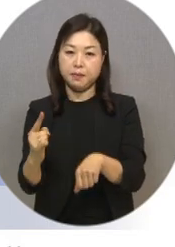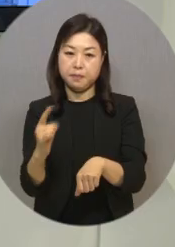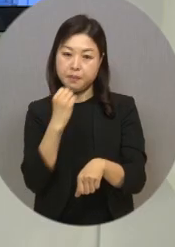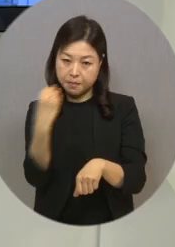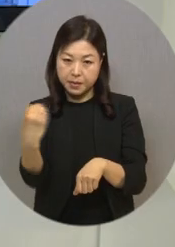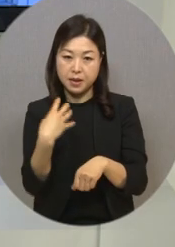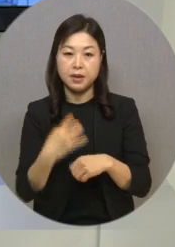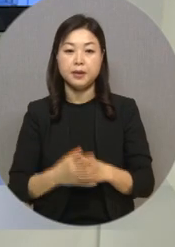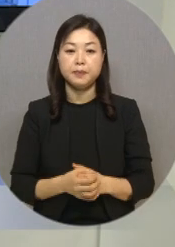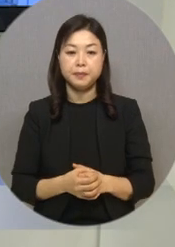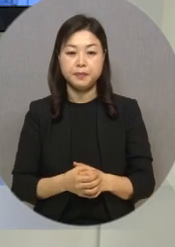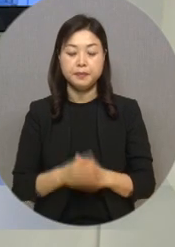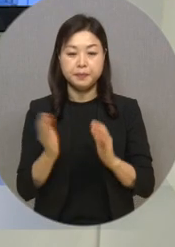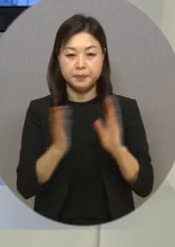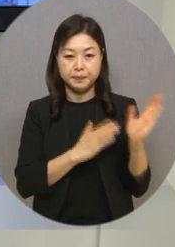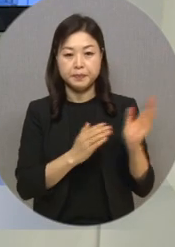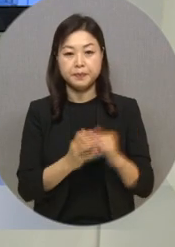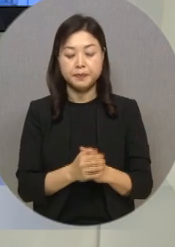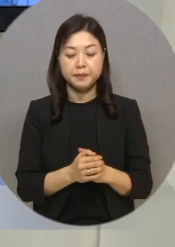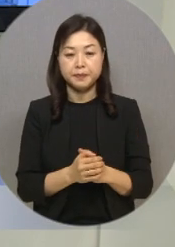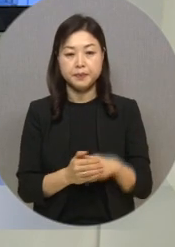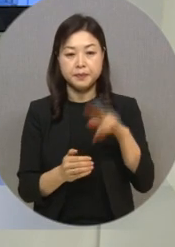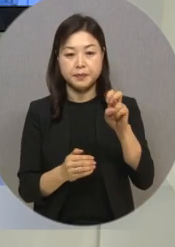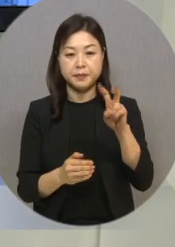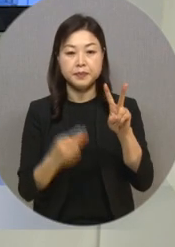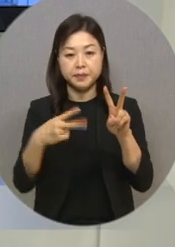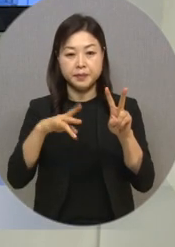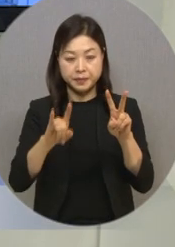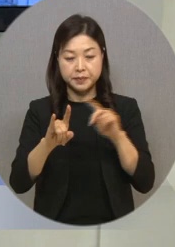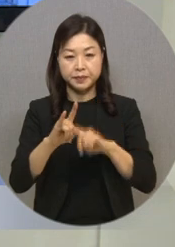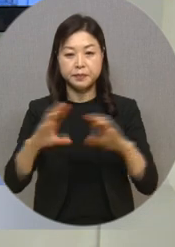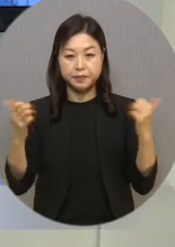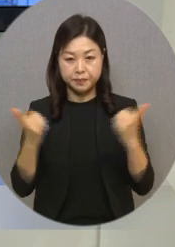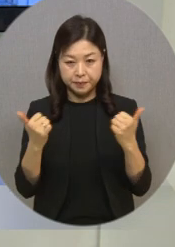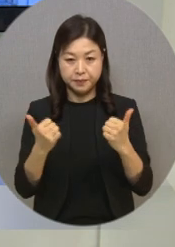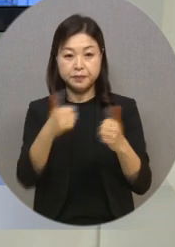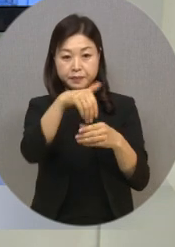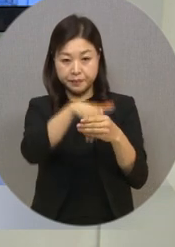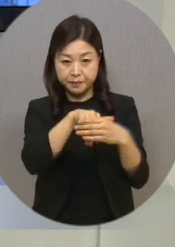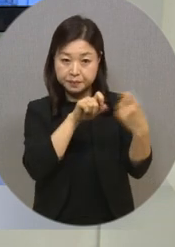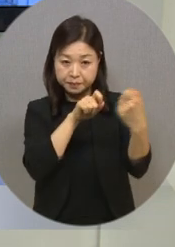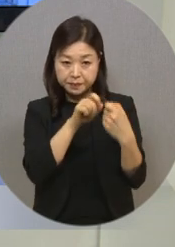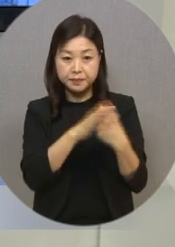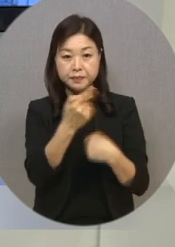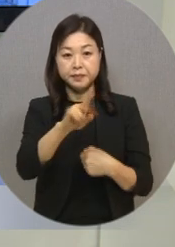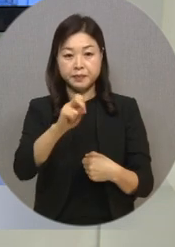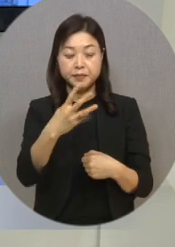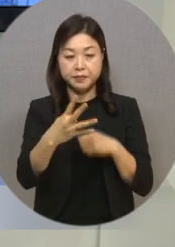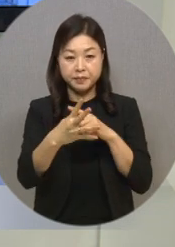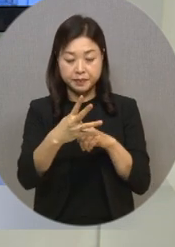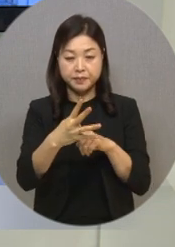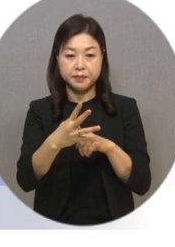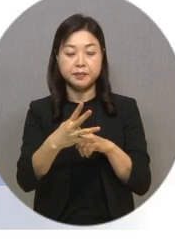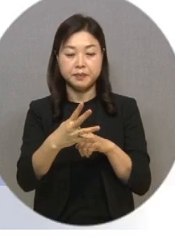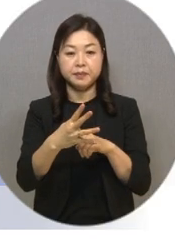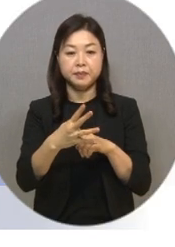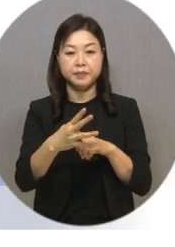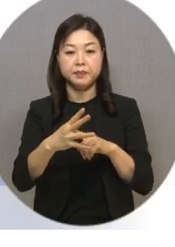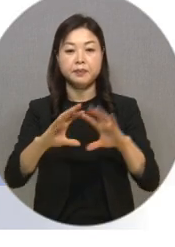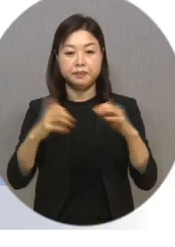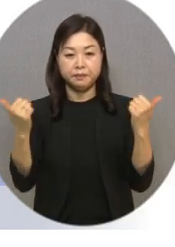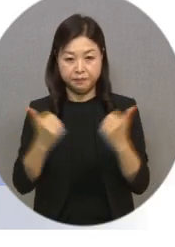말했습니다 다음 뉴스입니다 제 22대 국회의원 선거를 앞두고 2024 총선 장애인 연대가